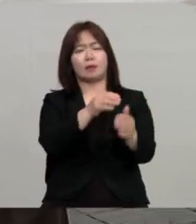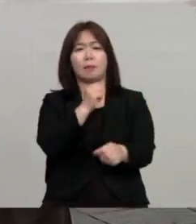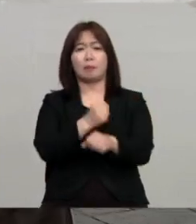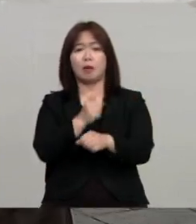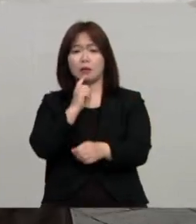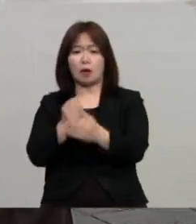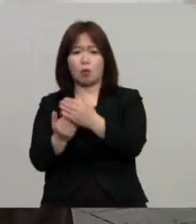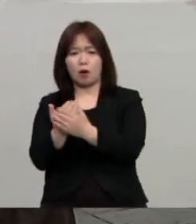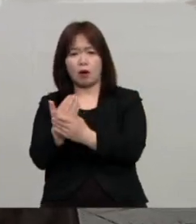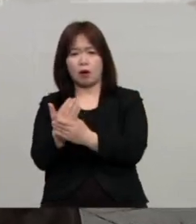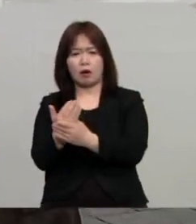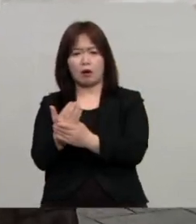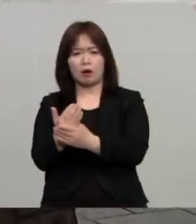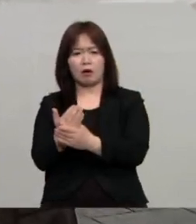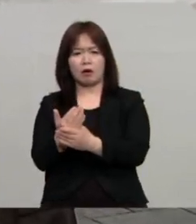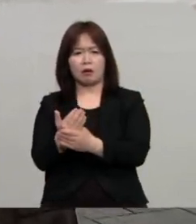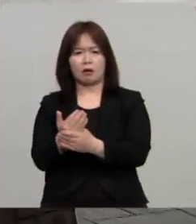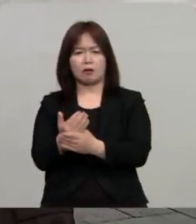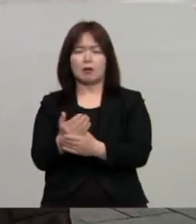말이